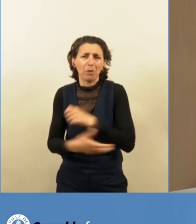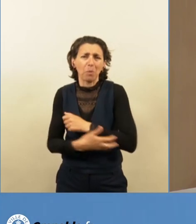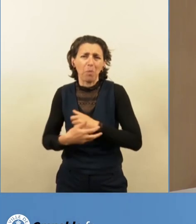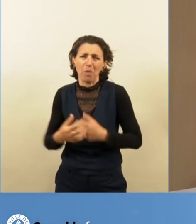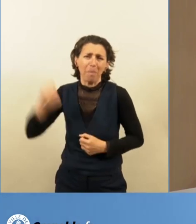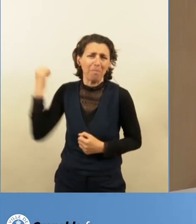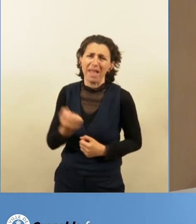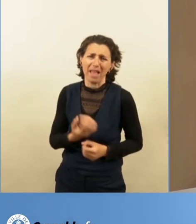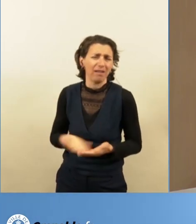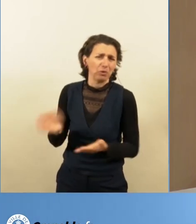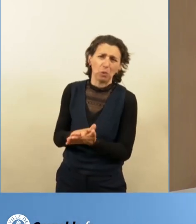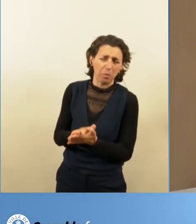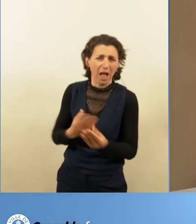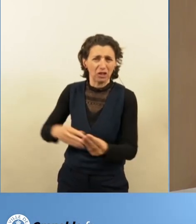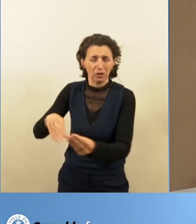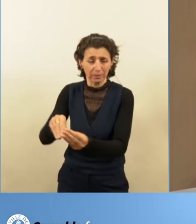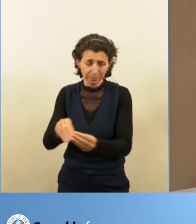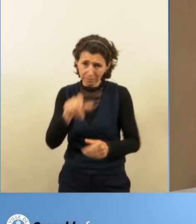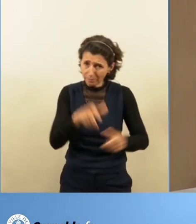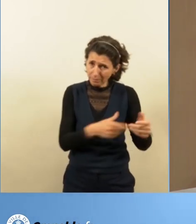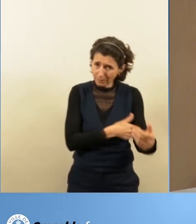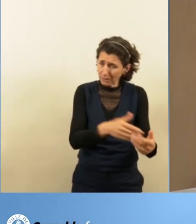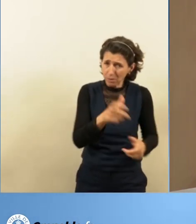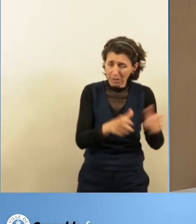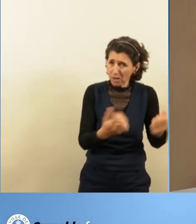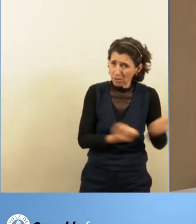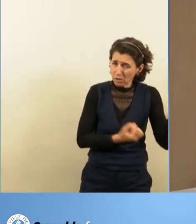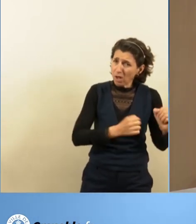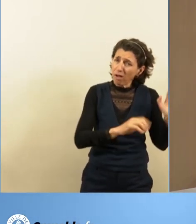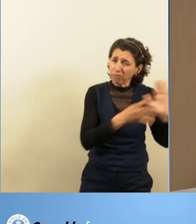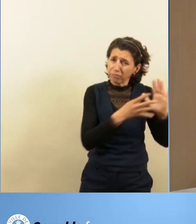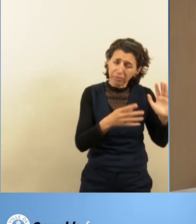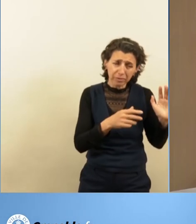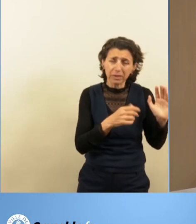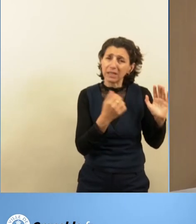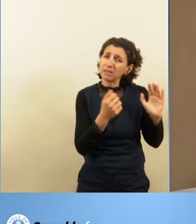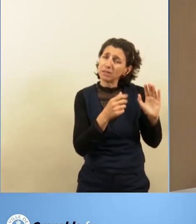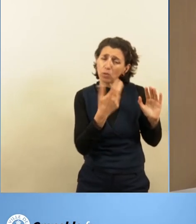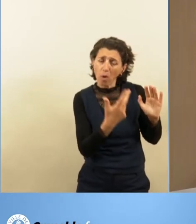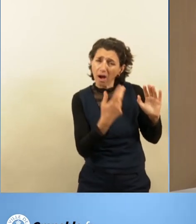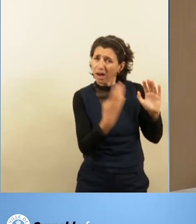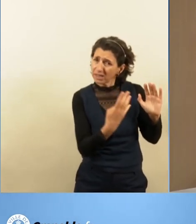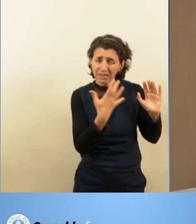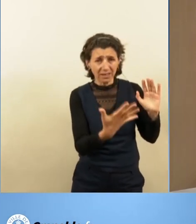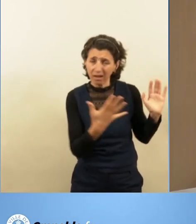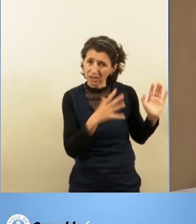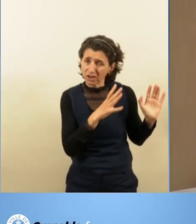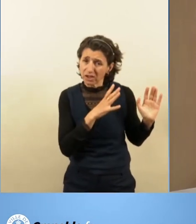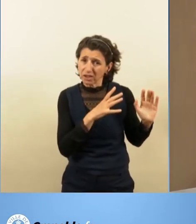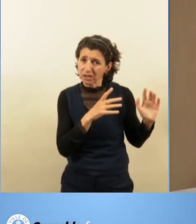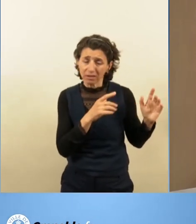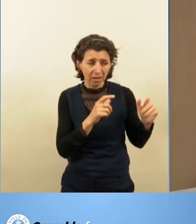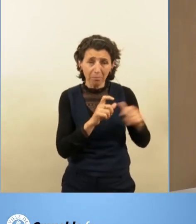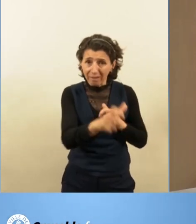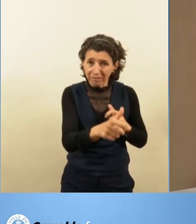millions d'automobilistes qui ont des véhicules critères 3 4 ou 5 qui vont être interdits